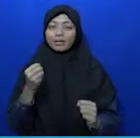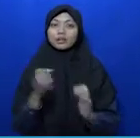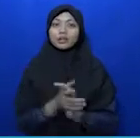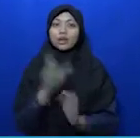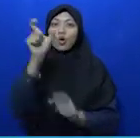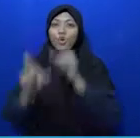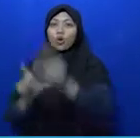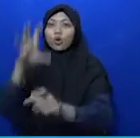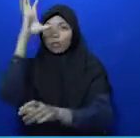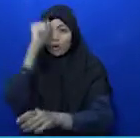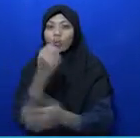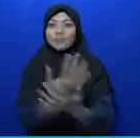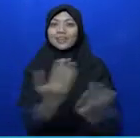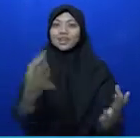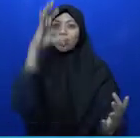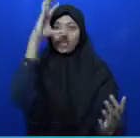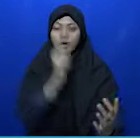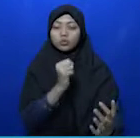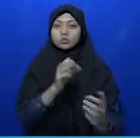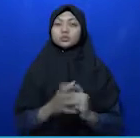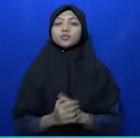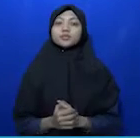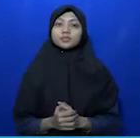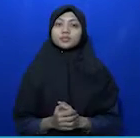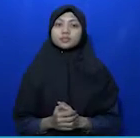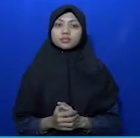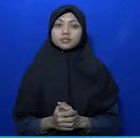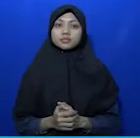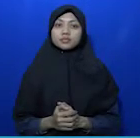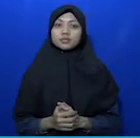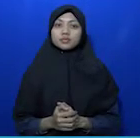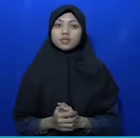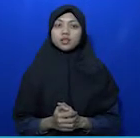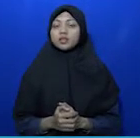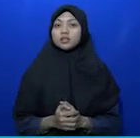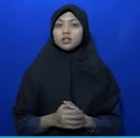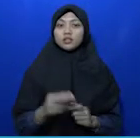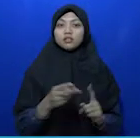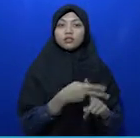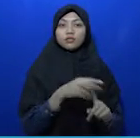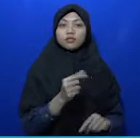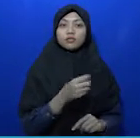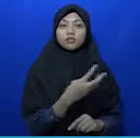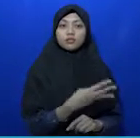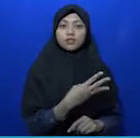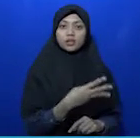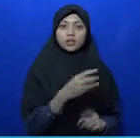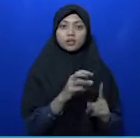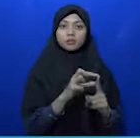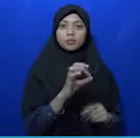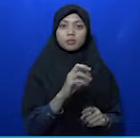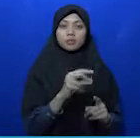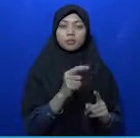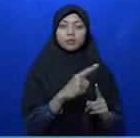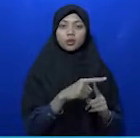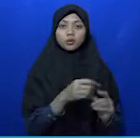publik. FGX 90 sekian, Indonesia 9,3 sekian. Tapi kalau dilihat real